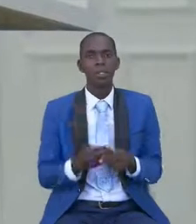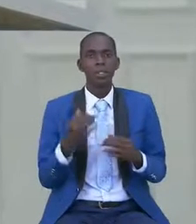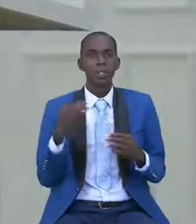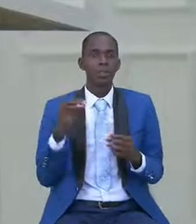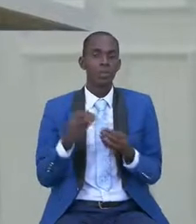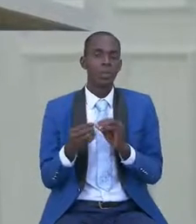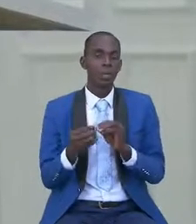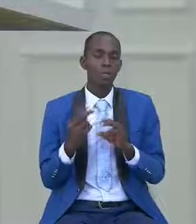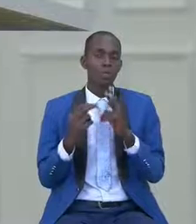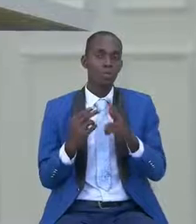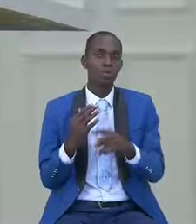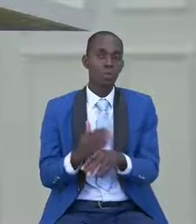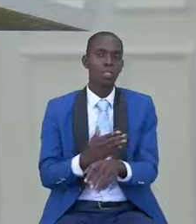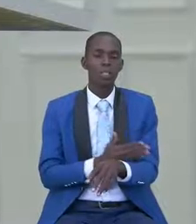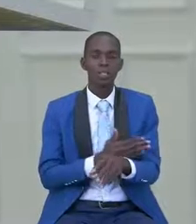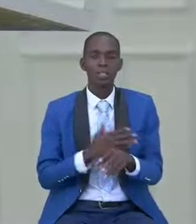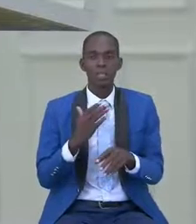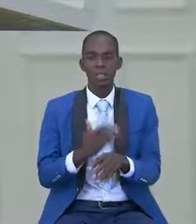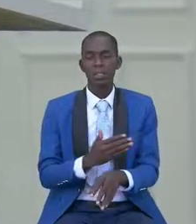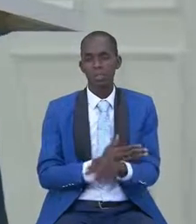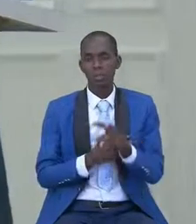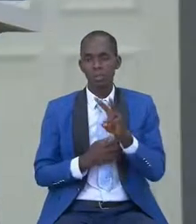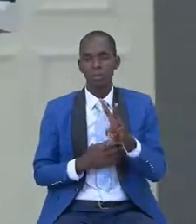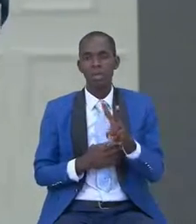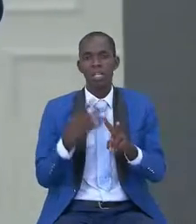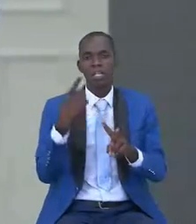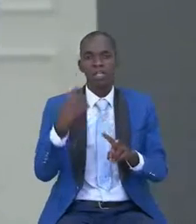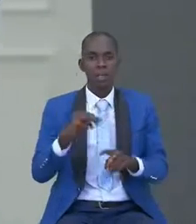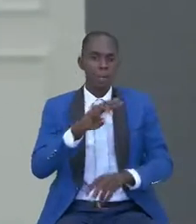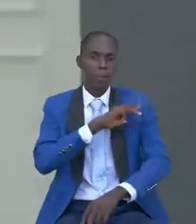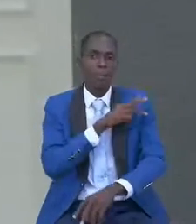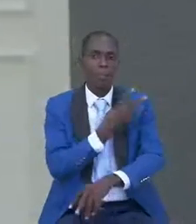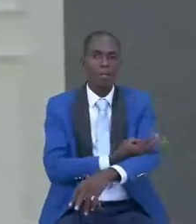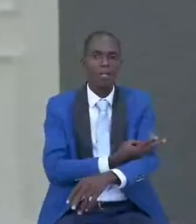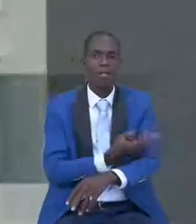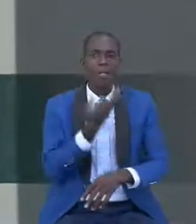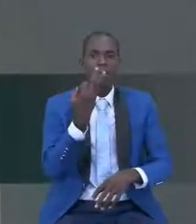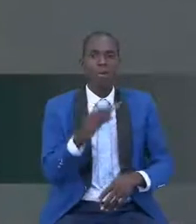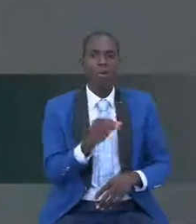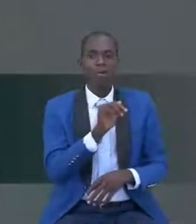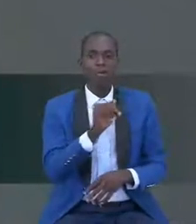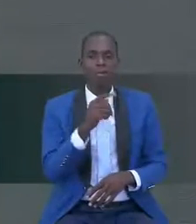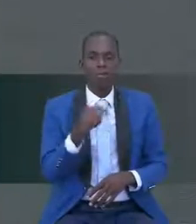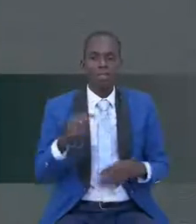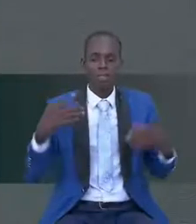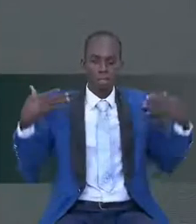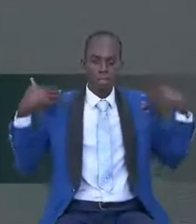Deuxième élément, la force des anges.